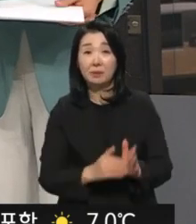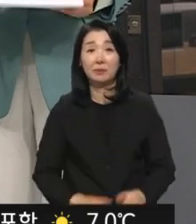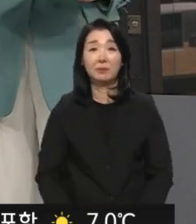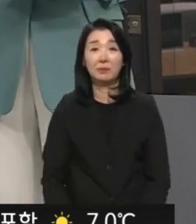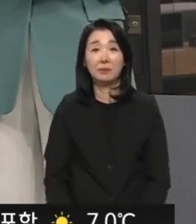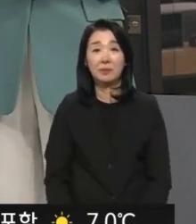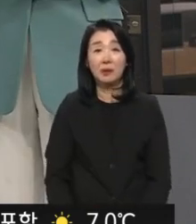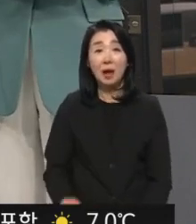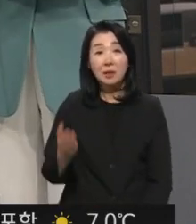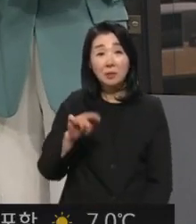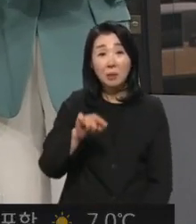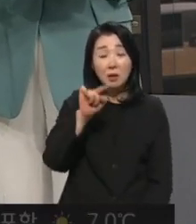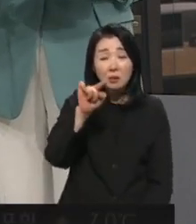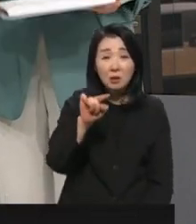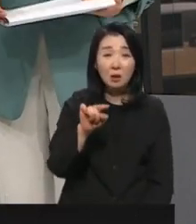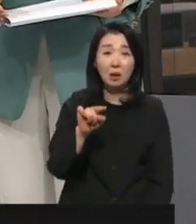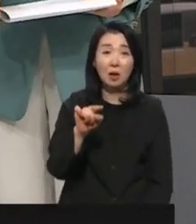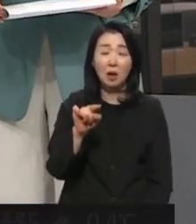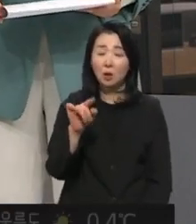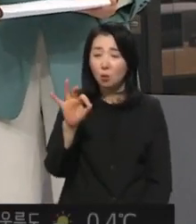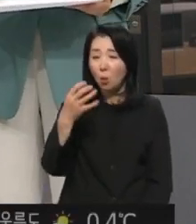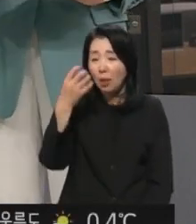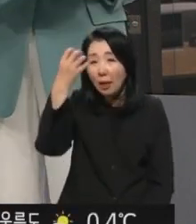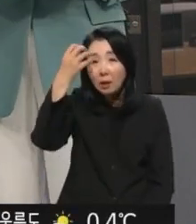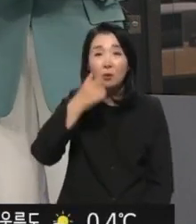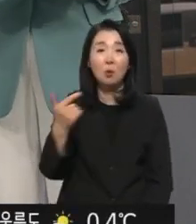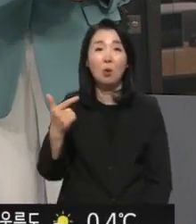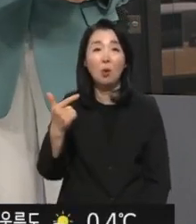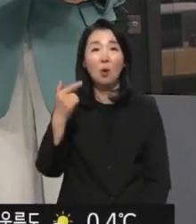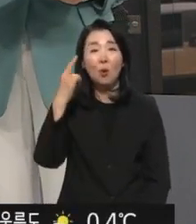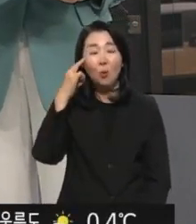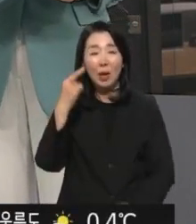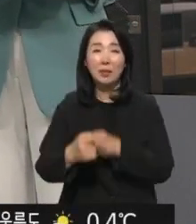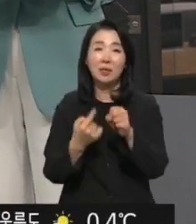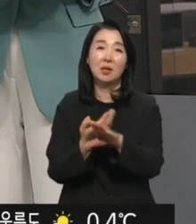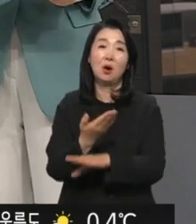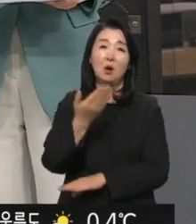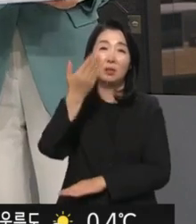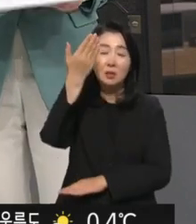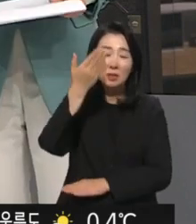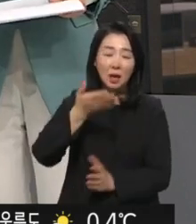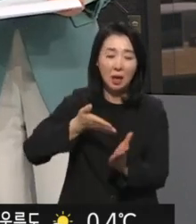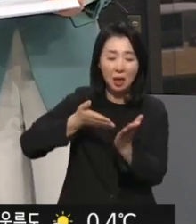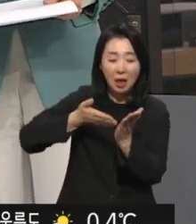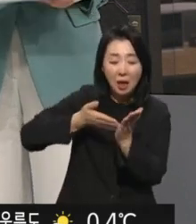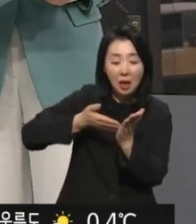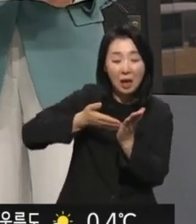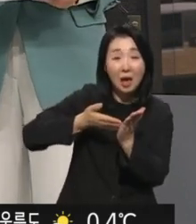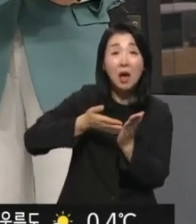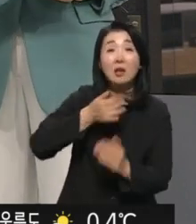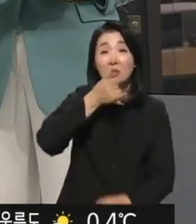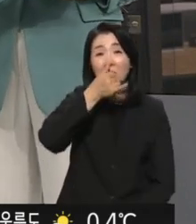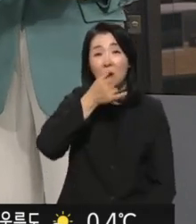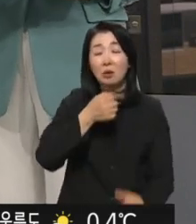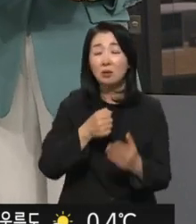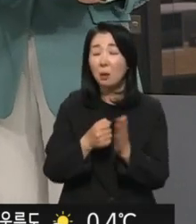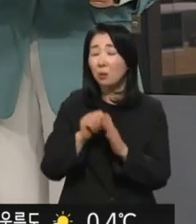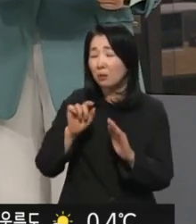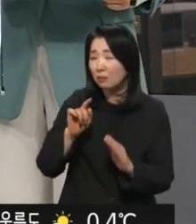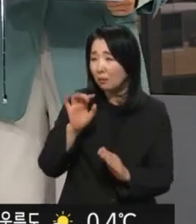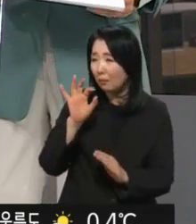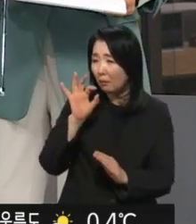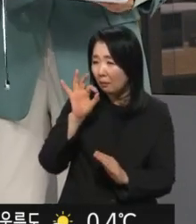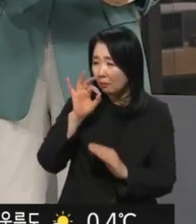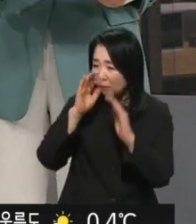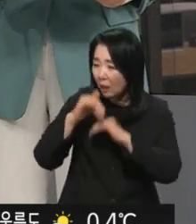합니다. 하지만 이런 천문학적인 액수 최소 1년 이상 여론에 오르내리면서 그리 낯설지가 않은